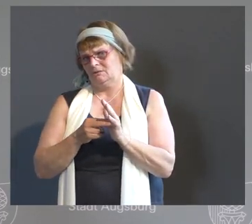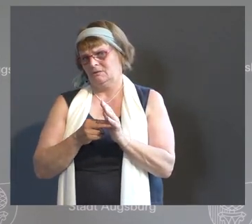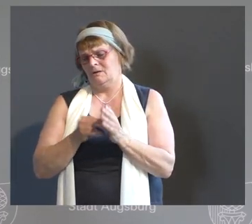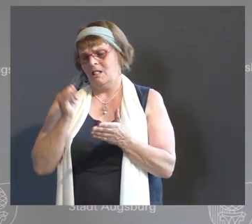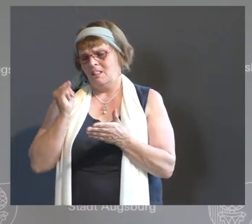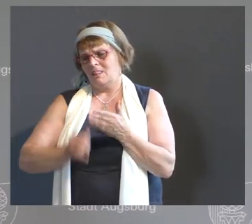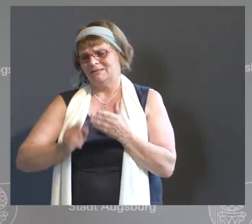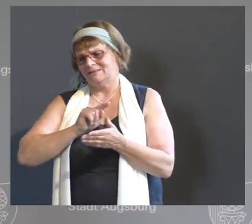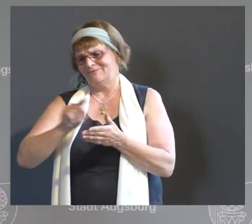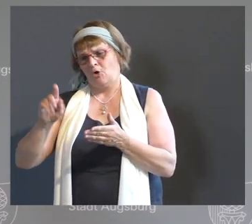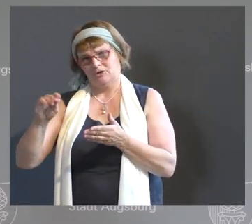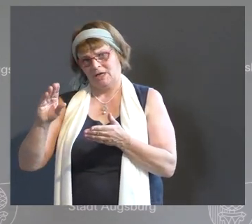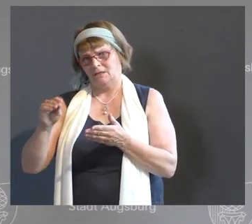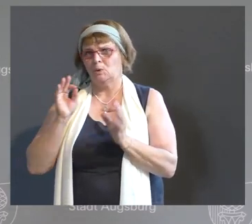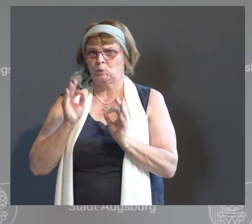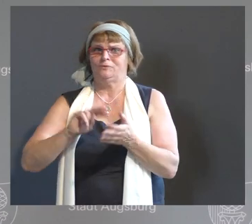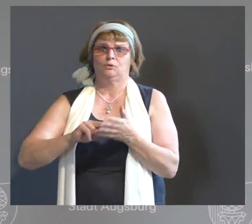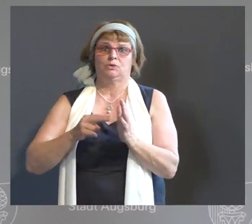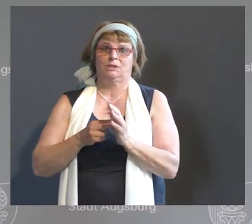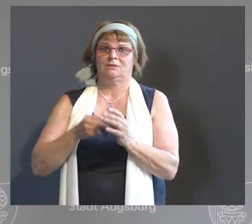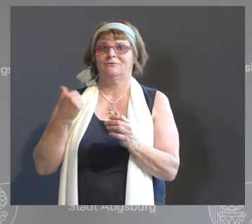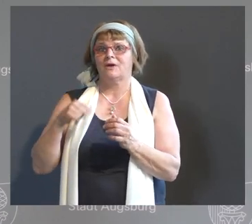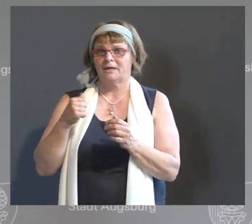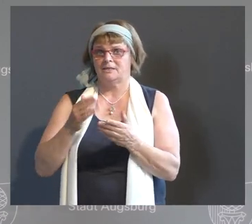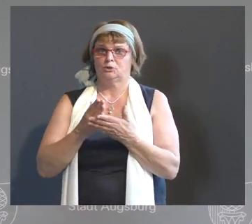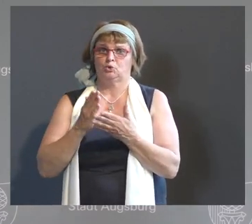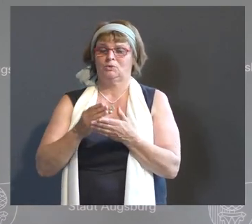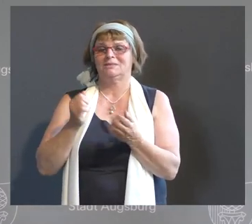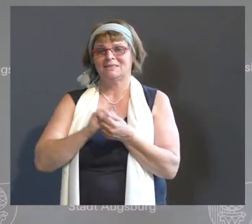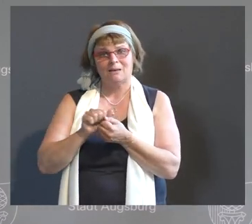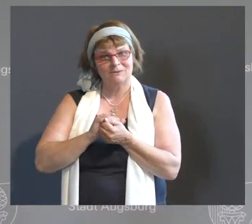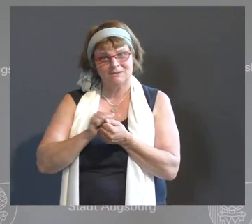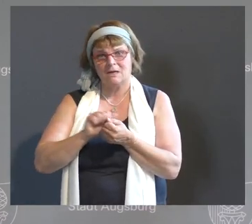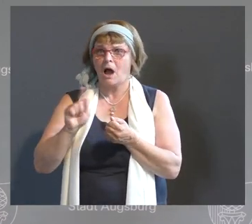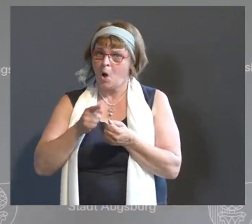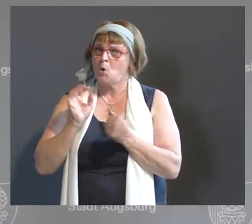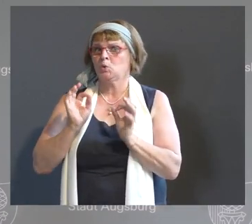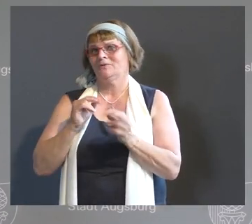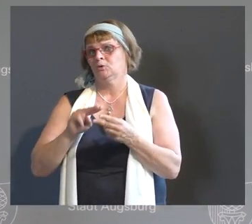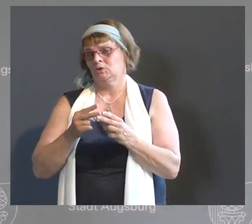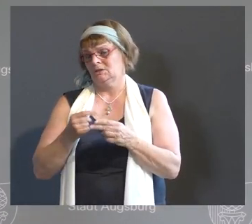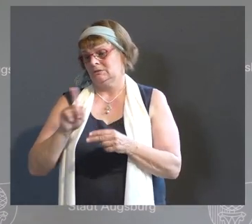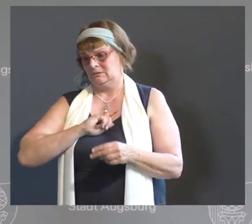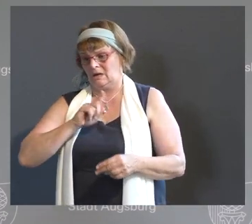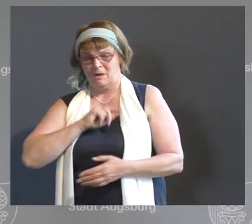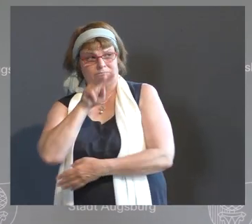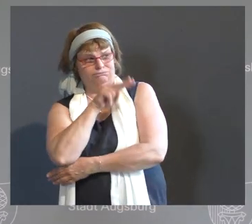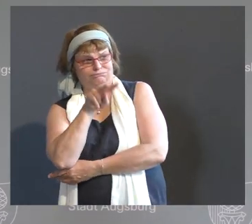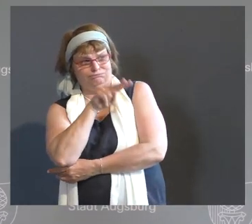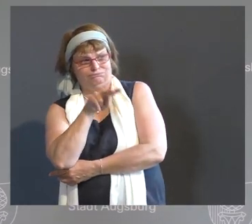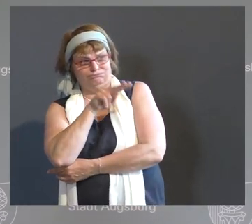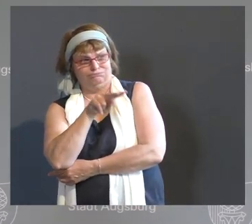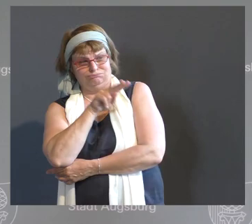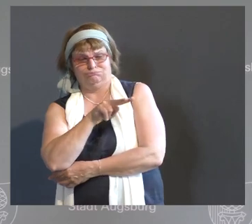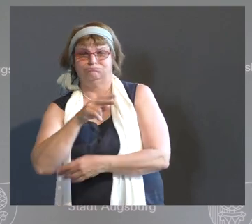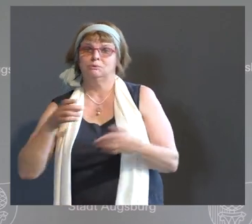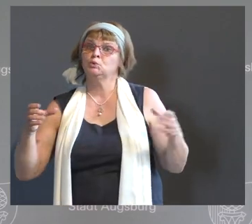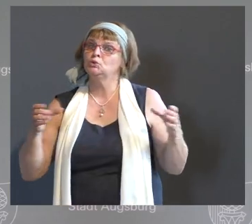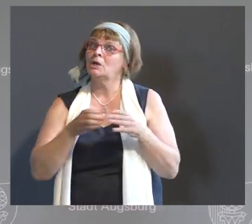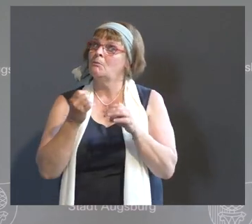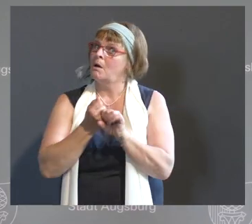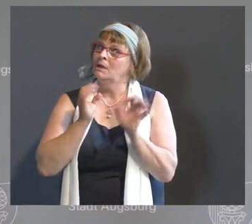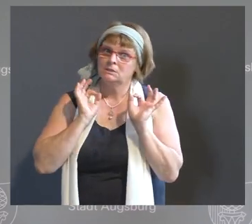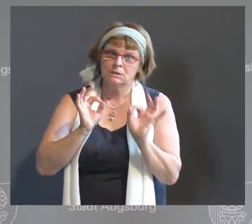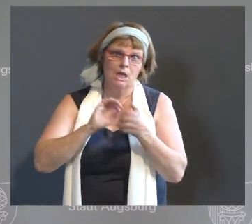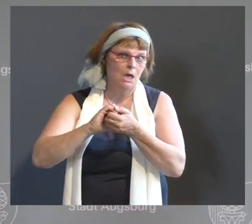gut funktioniert am Freitag und es hat auch gut funktioniert, als es ernst wurde am Samstag. Ich habe das selber beobachtet, wie hier eine vertrauensvolle Zusammenarbeit stattfand und da